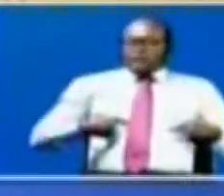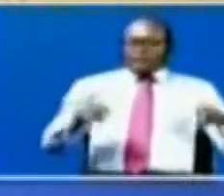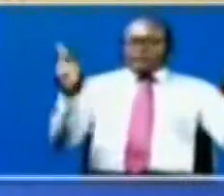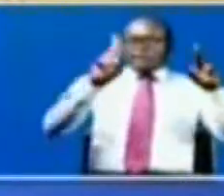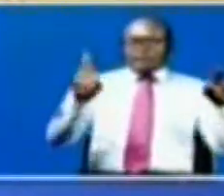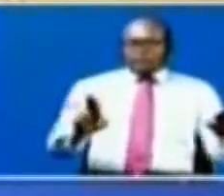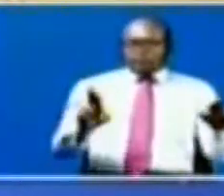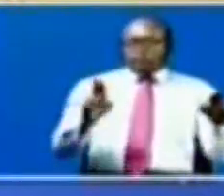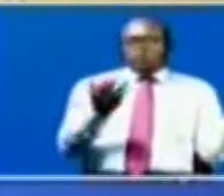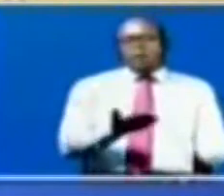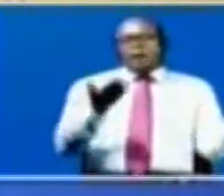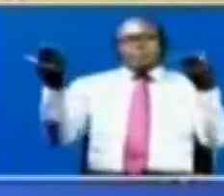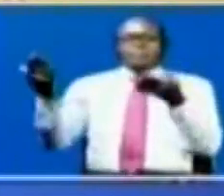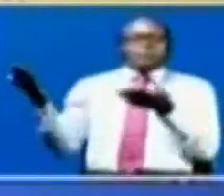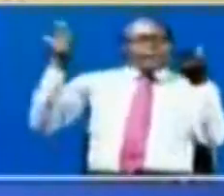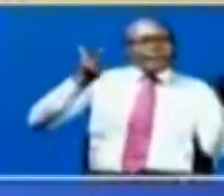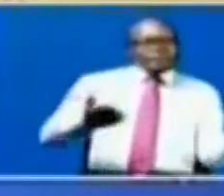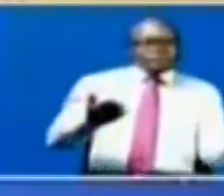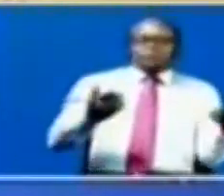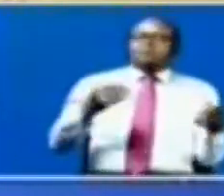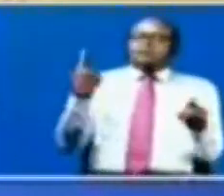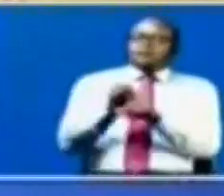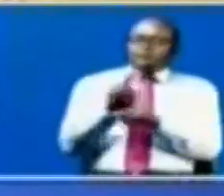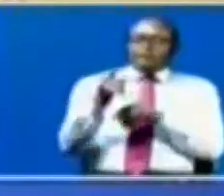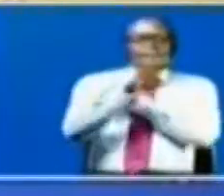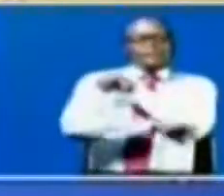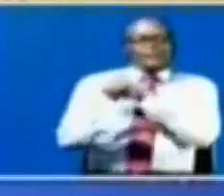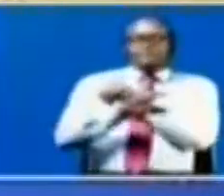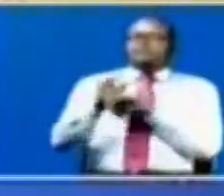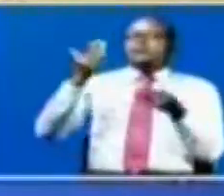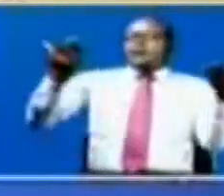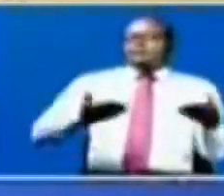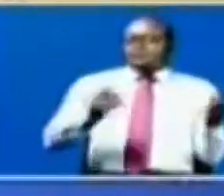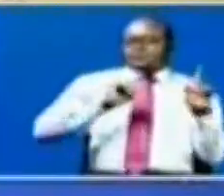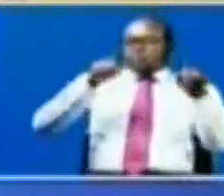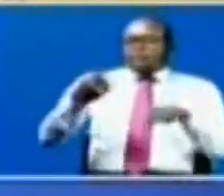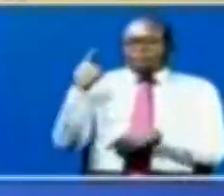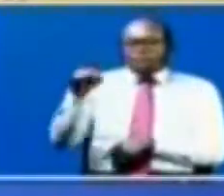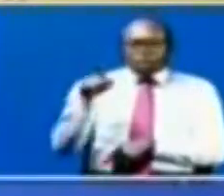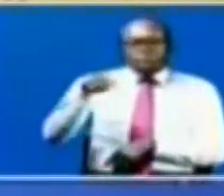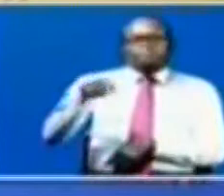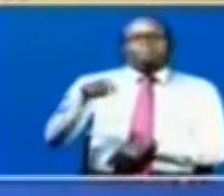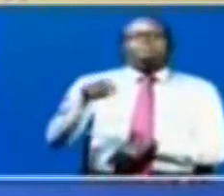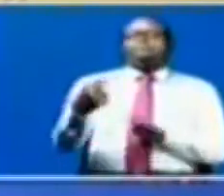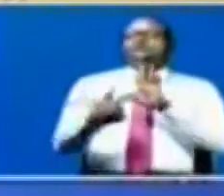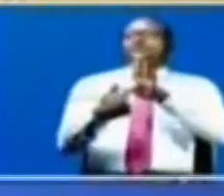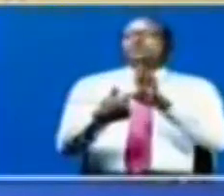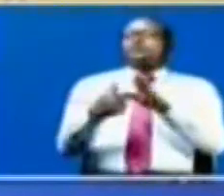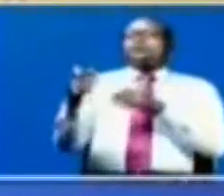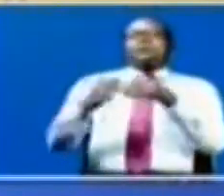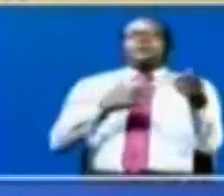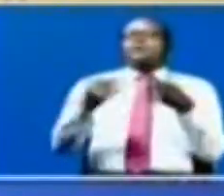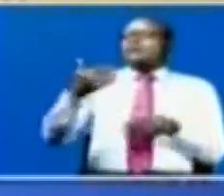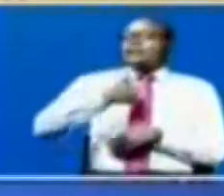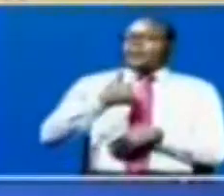Expo, ambapo wameita nchi nyingi sana za kimataifa waweze kuja hapa kuonyeshana zile